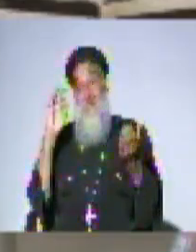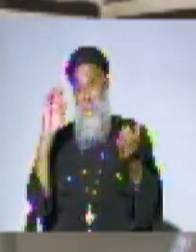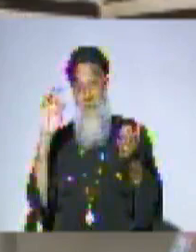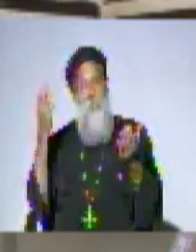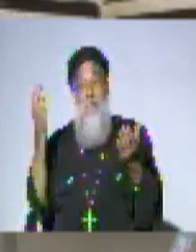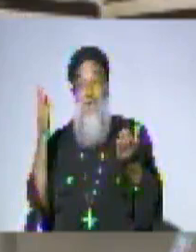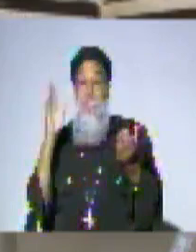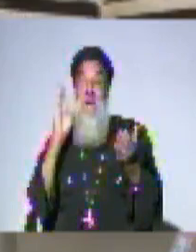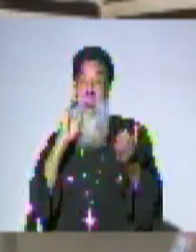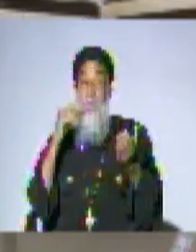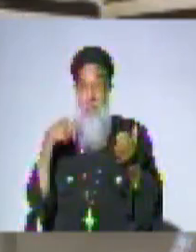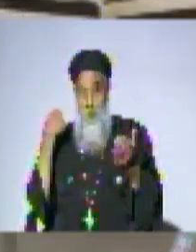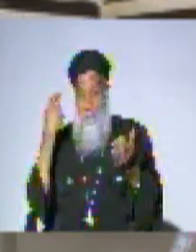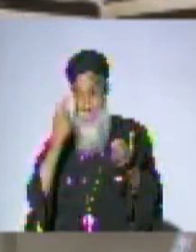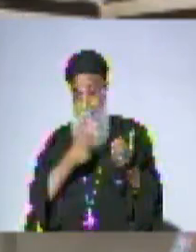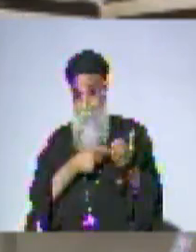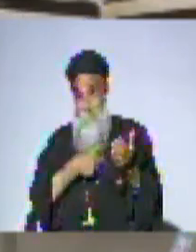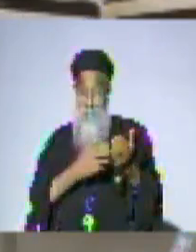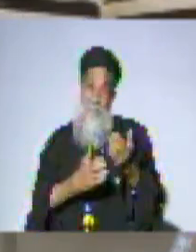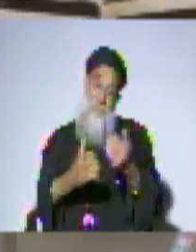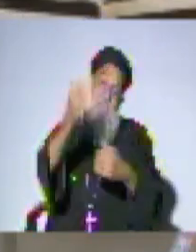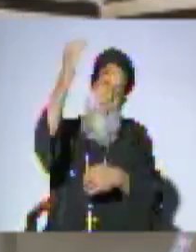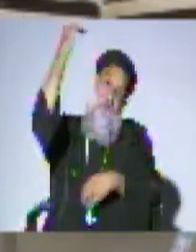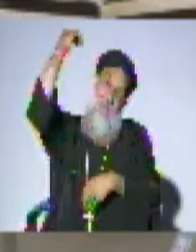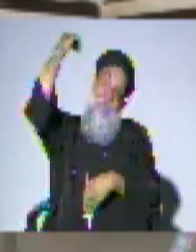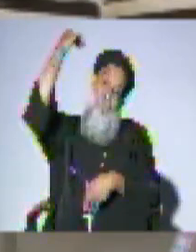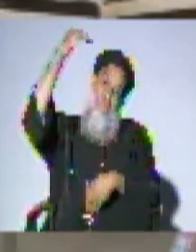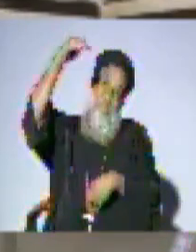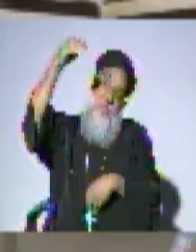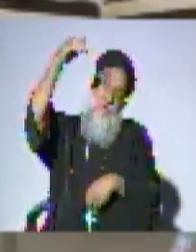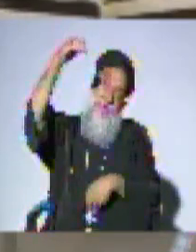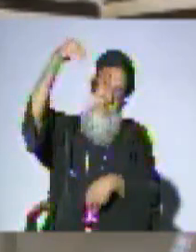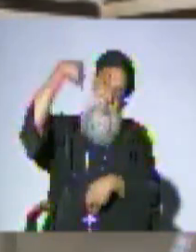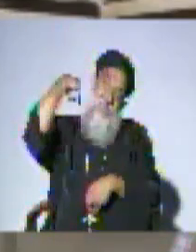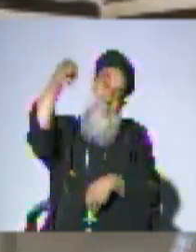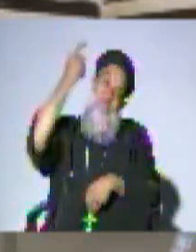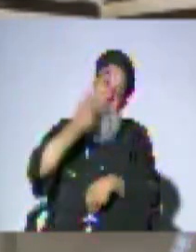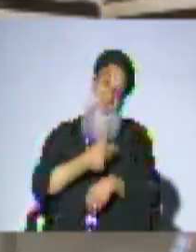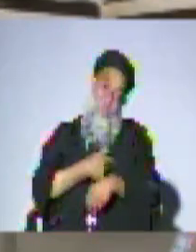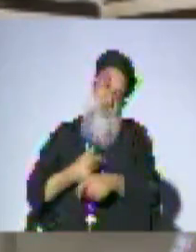السماء طبعا القديسين اللي في الفردوس